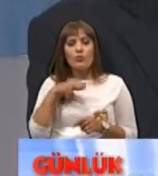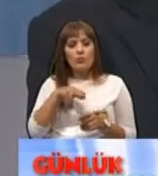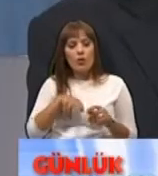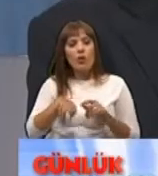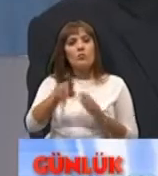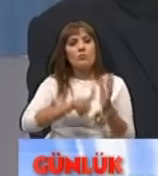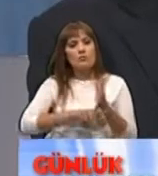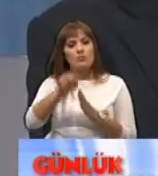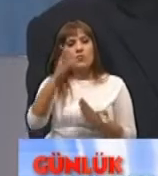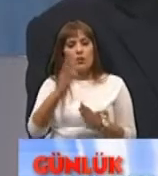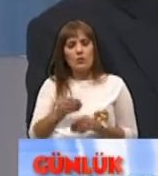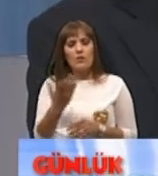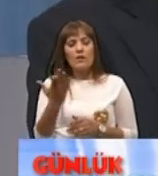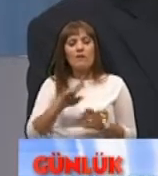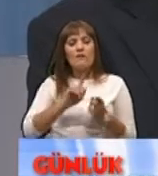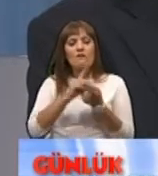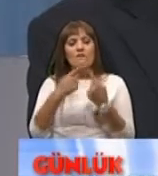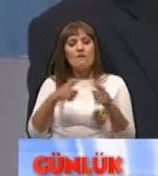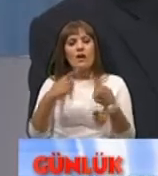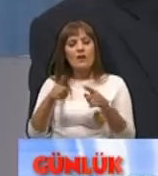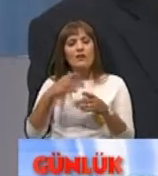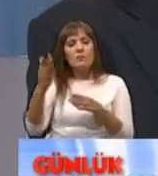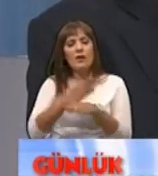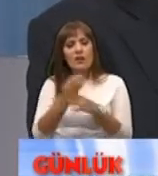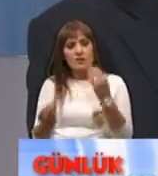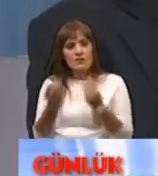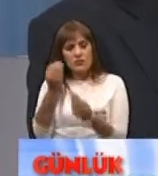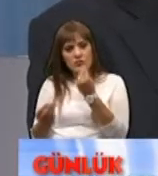etti. Ve farklı maddelerin çıkışıyla